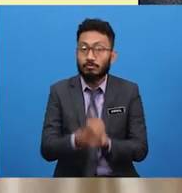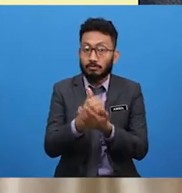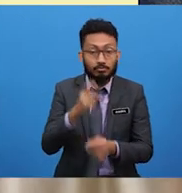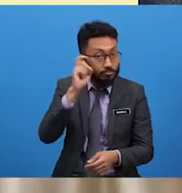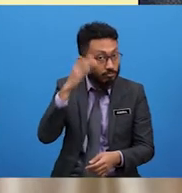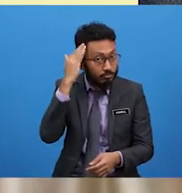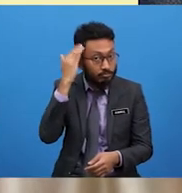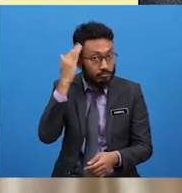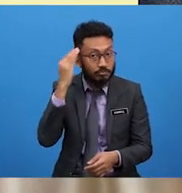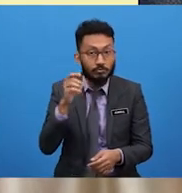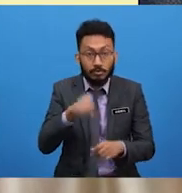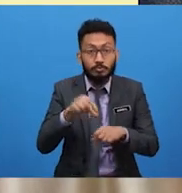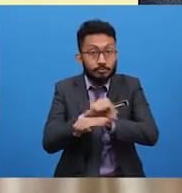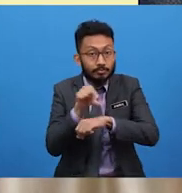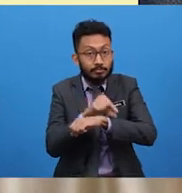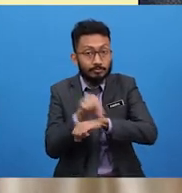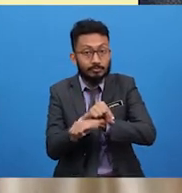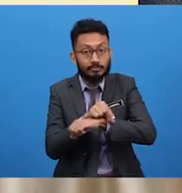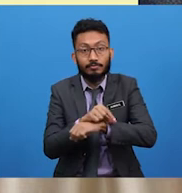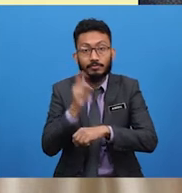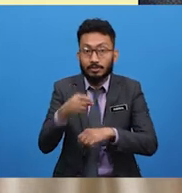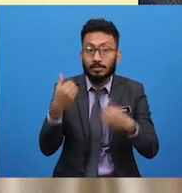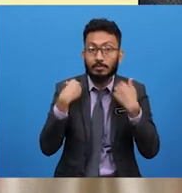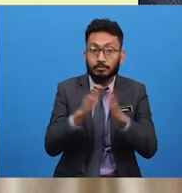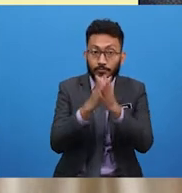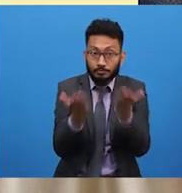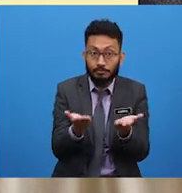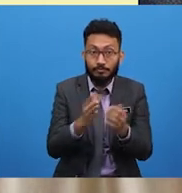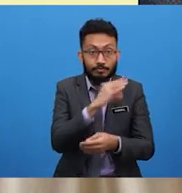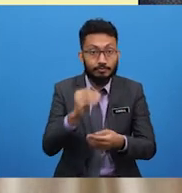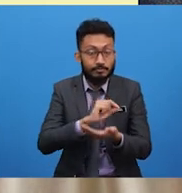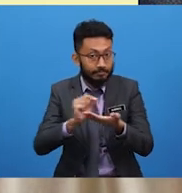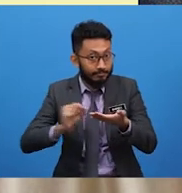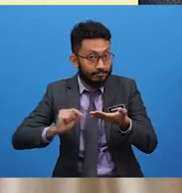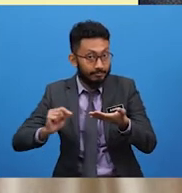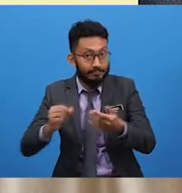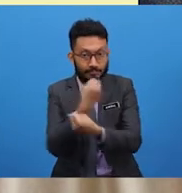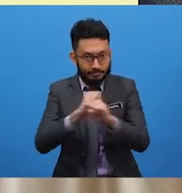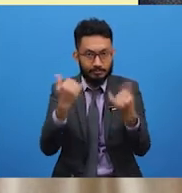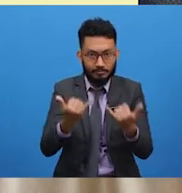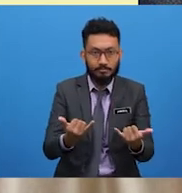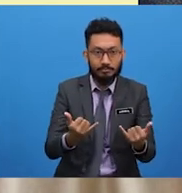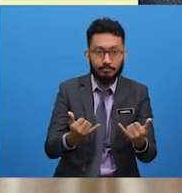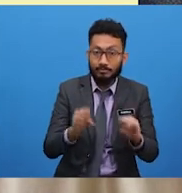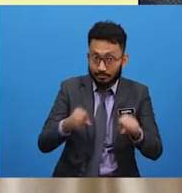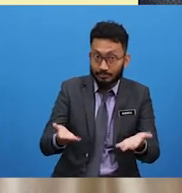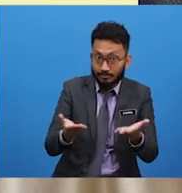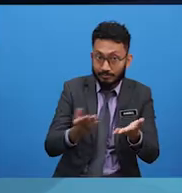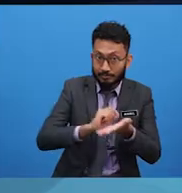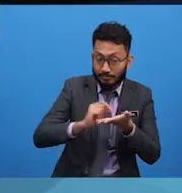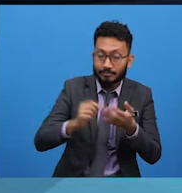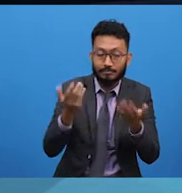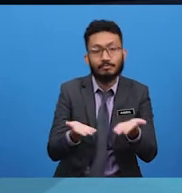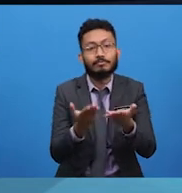baik. Pastikan juga buku dan pen telah ada bersama-sama supaya anda boleh mencatat isi-isi penting.